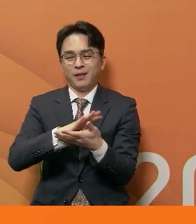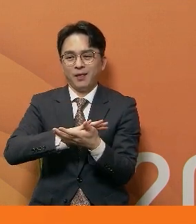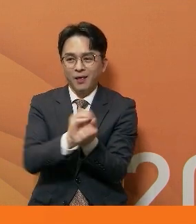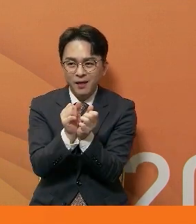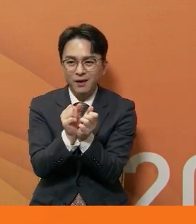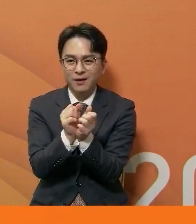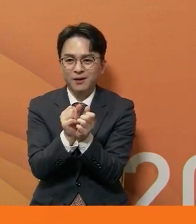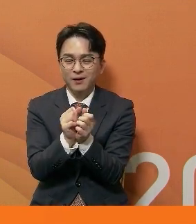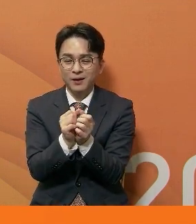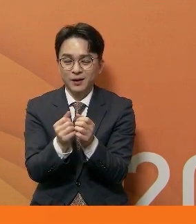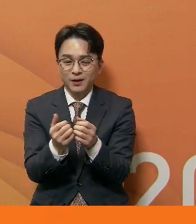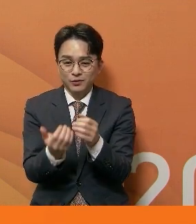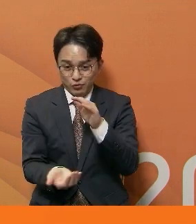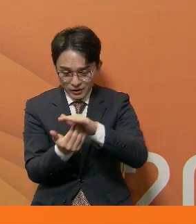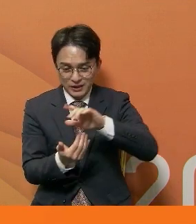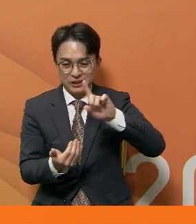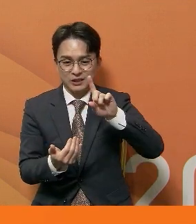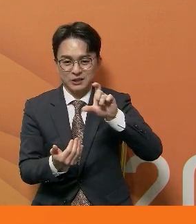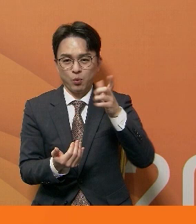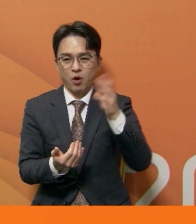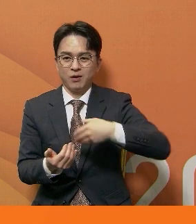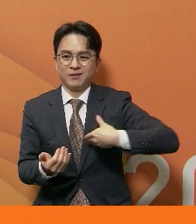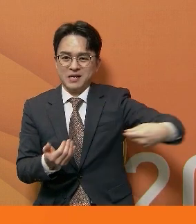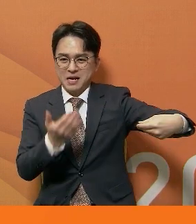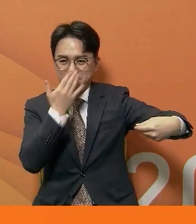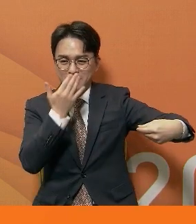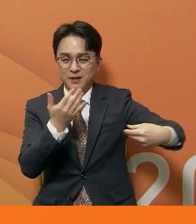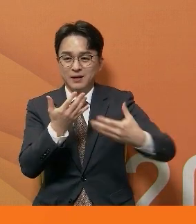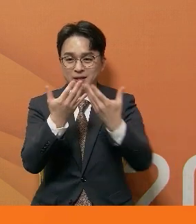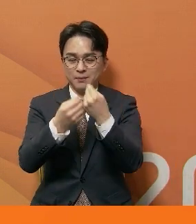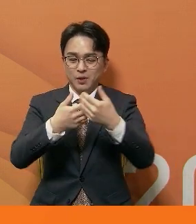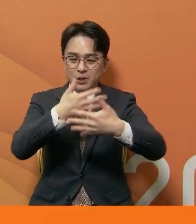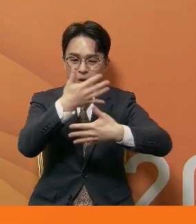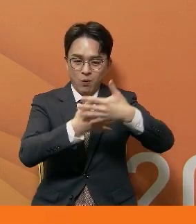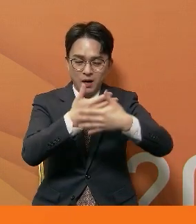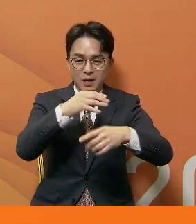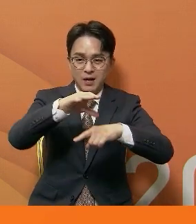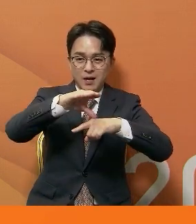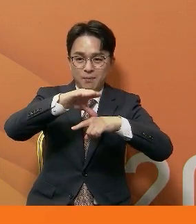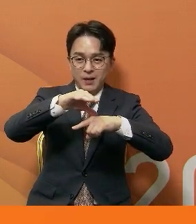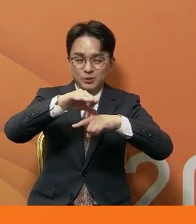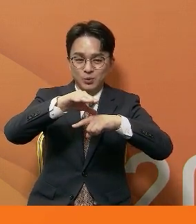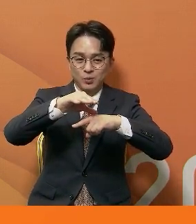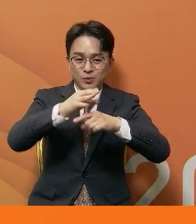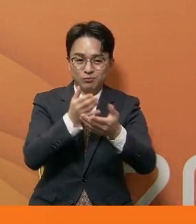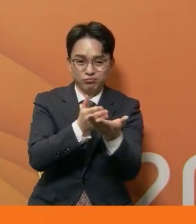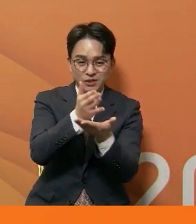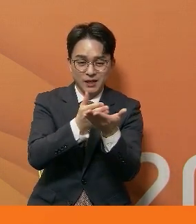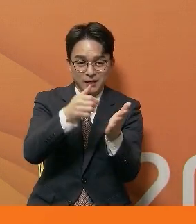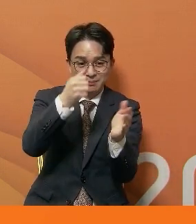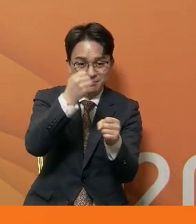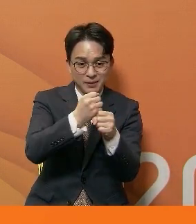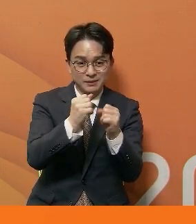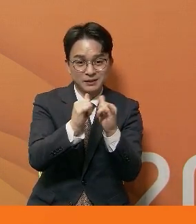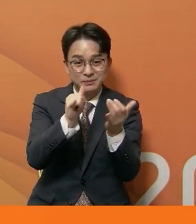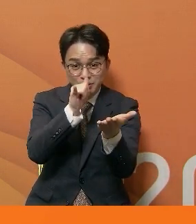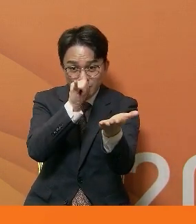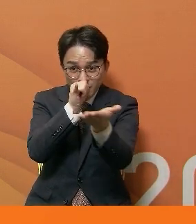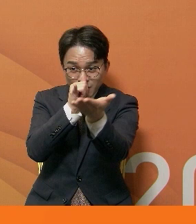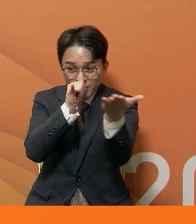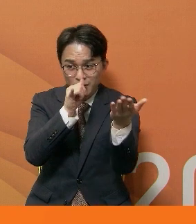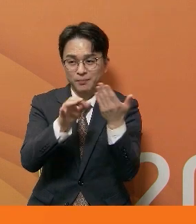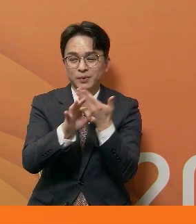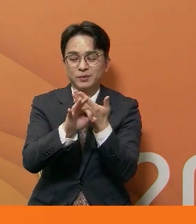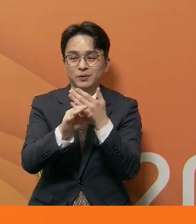보증을 받으실 수 있습니다 혹시 여기에 영화나 방송 장르에 해당하시는 분이 계시면 영화 방송 같은 경우에는 최대